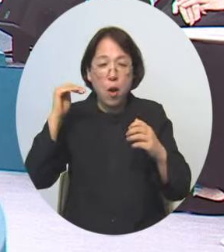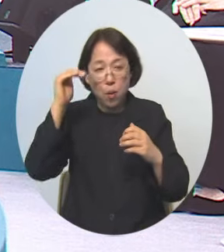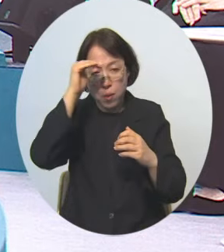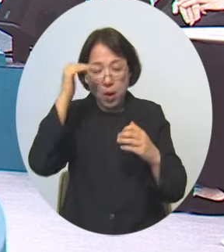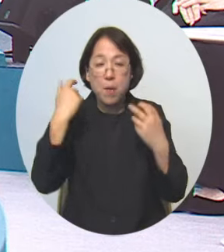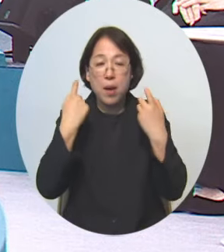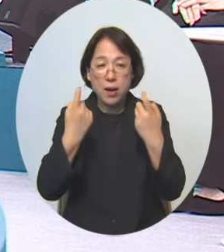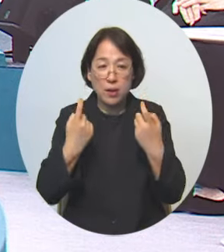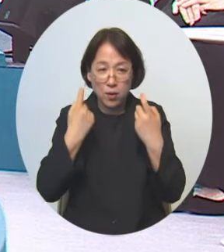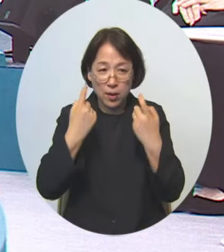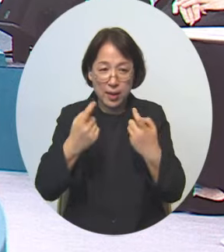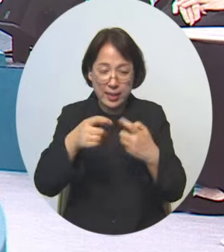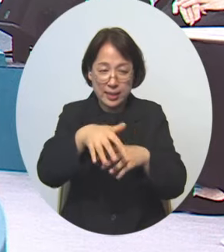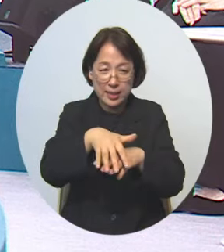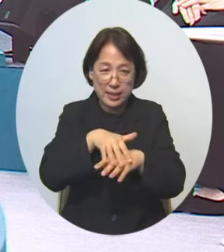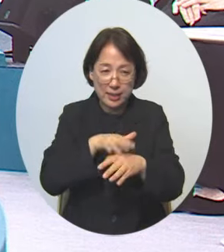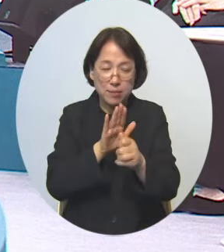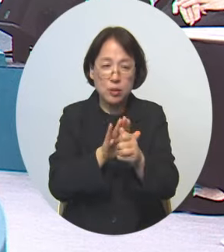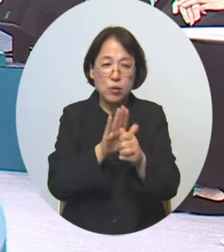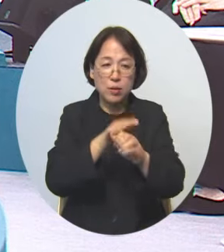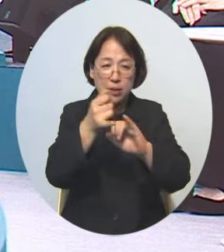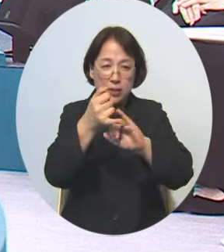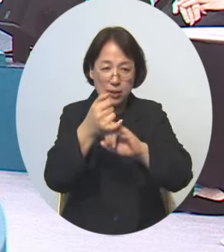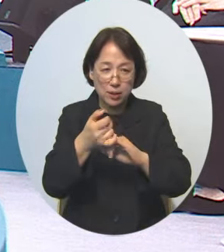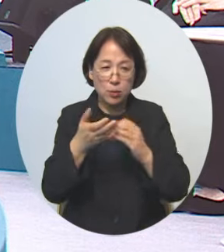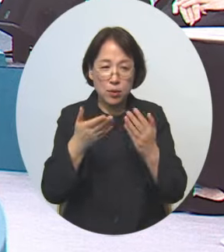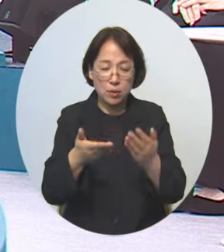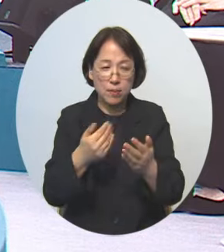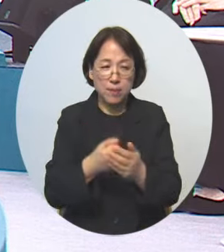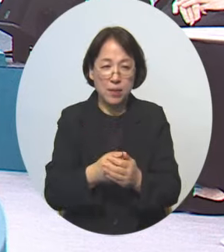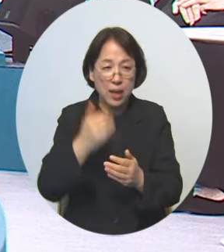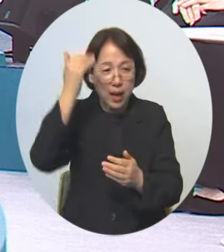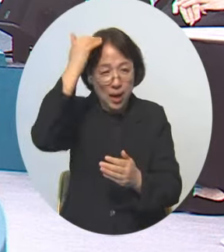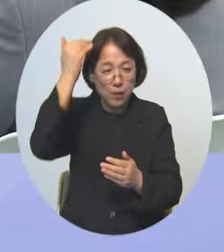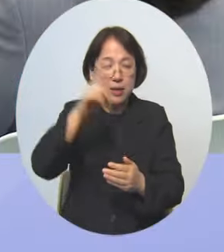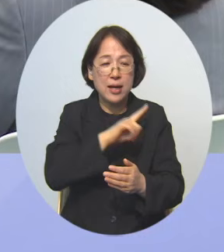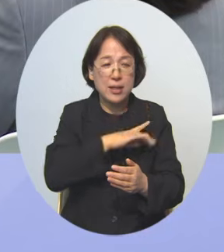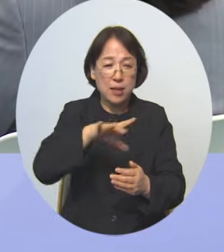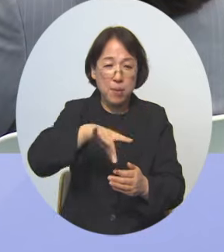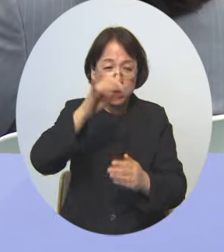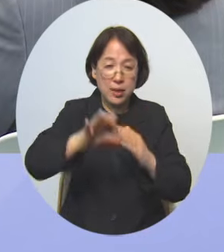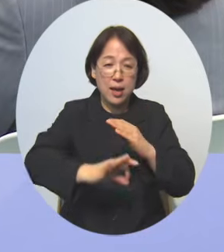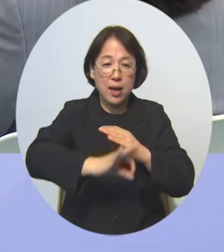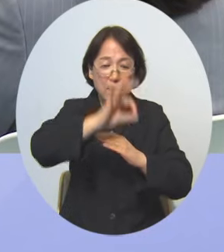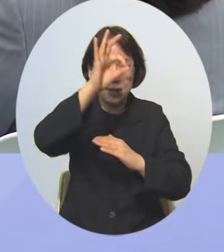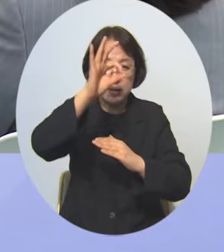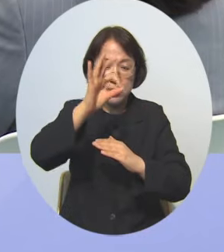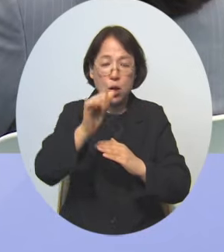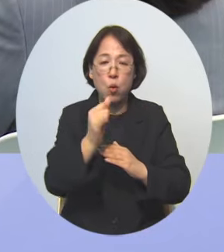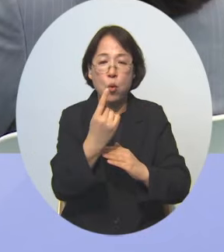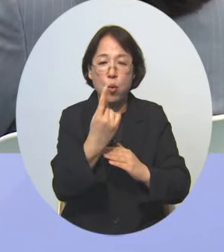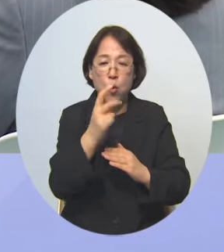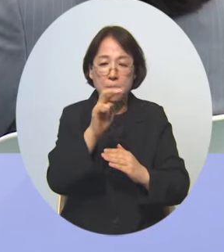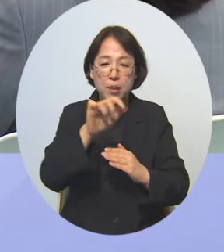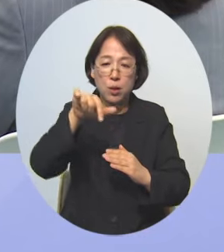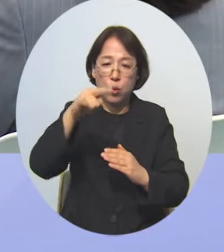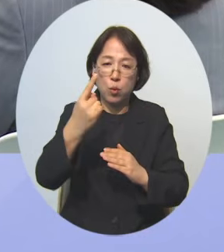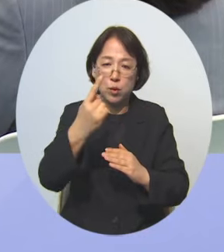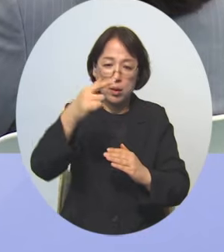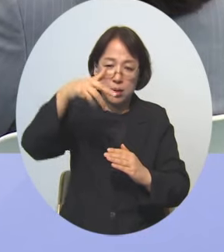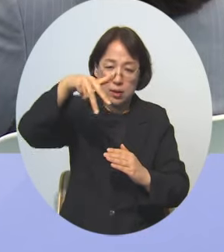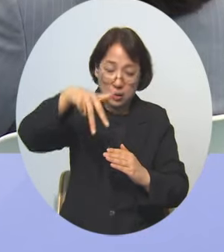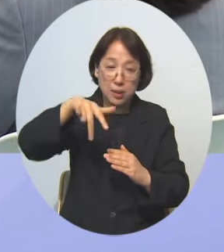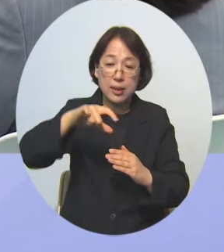지원을 약속했는데요. 이 우리나라에서 가장 먼저 해가 뜨는 포항의 호미곶에 1,300억 원 규모의 국가 해양